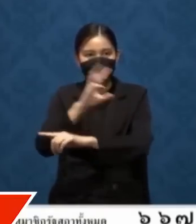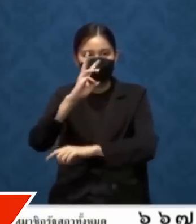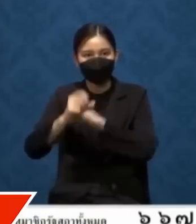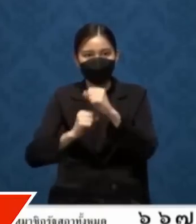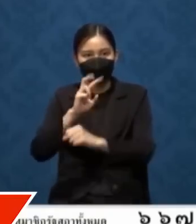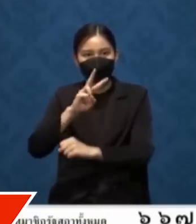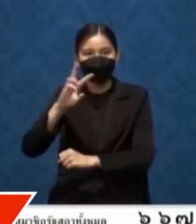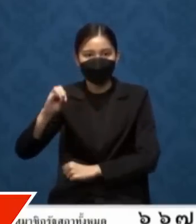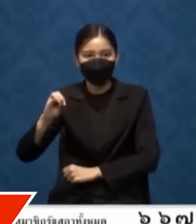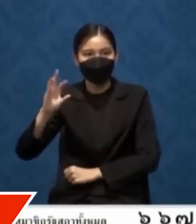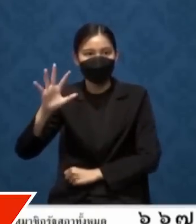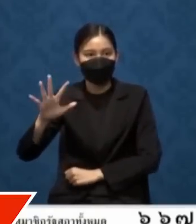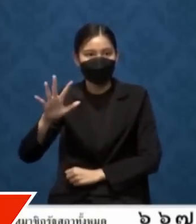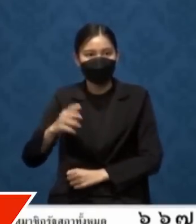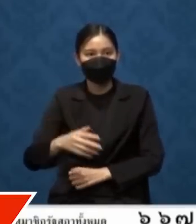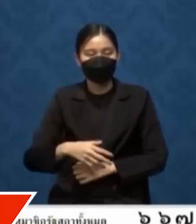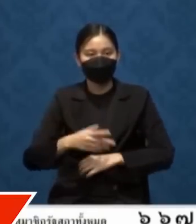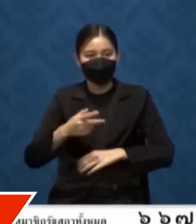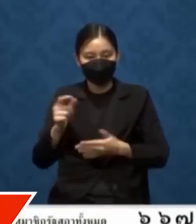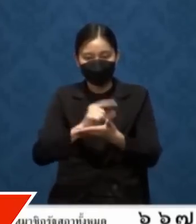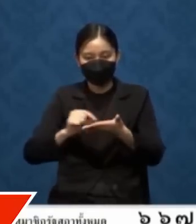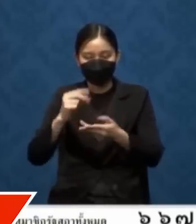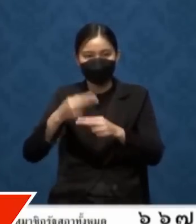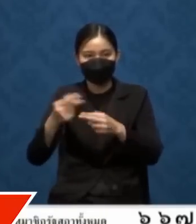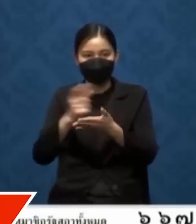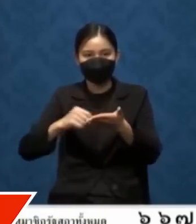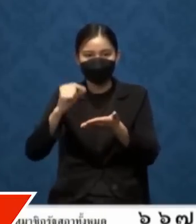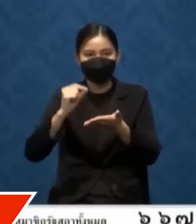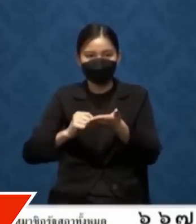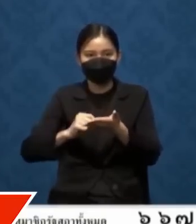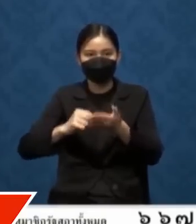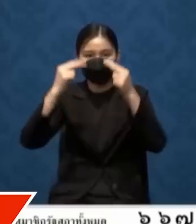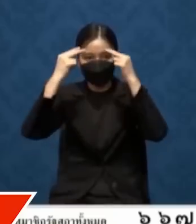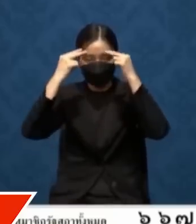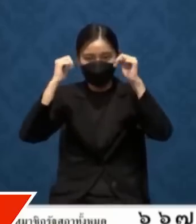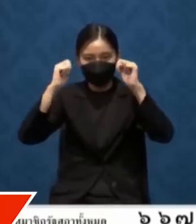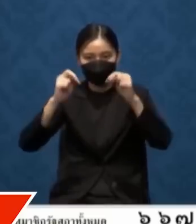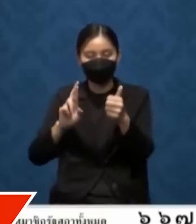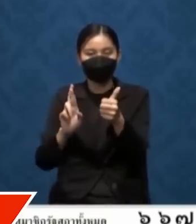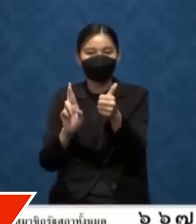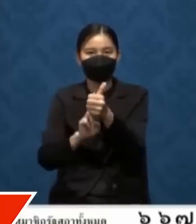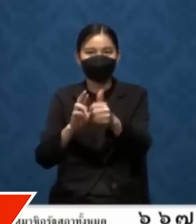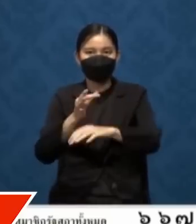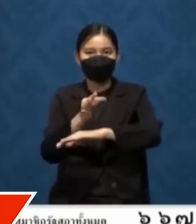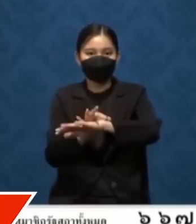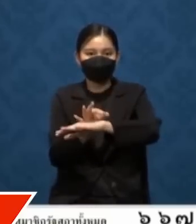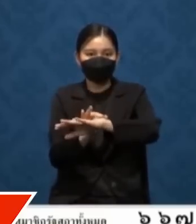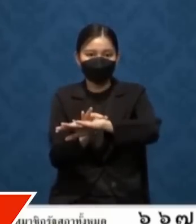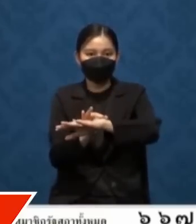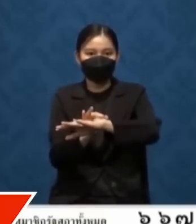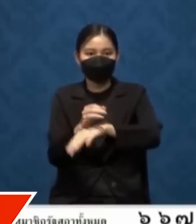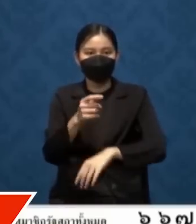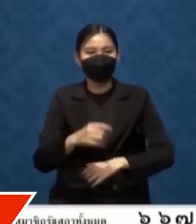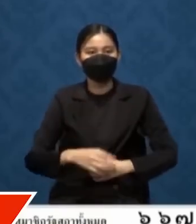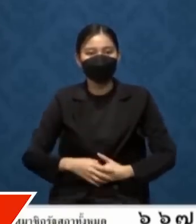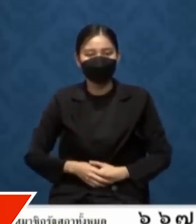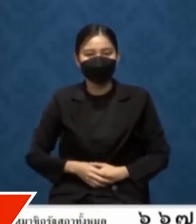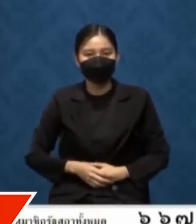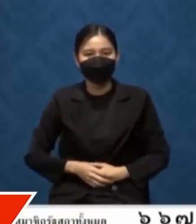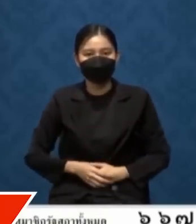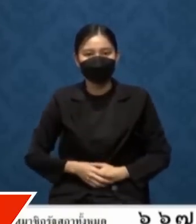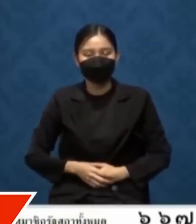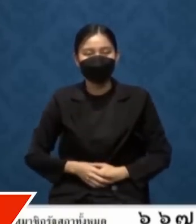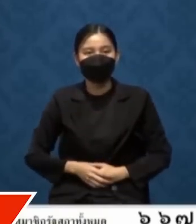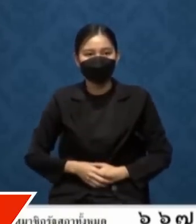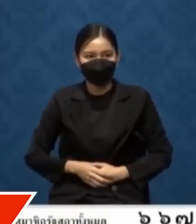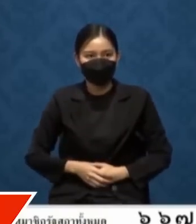ทานรัฐษภารงชื่อคนเอกประวิทย์วงสวนรองนายกรัฐมัตรีรักษาราช